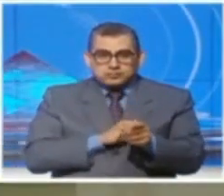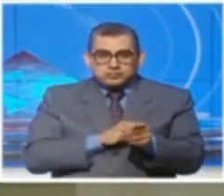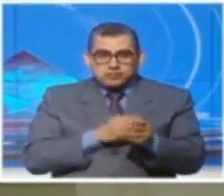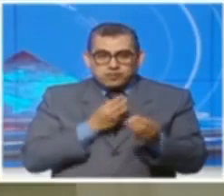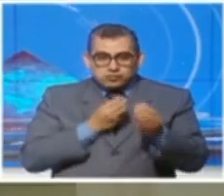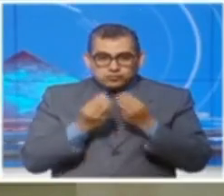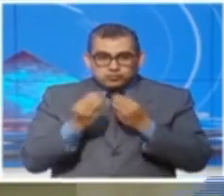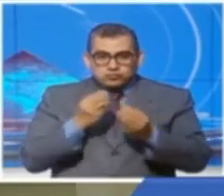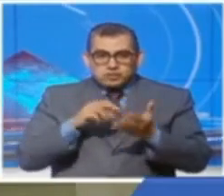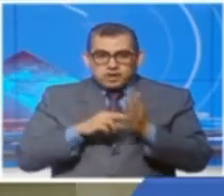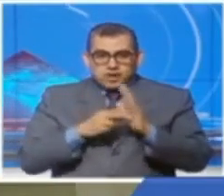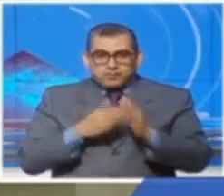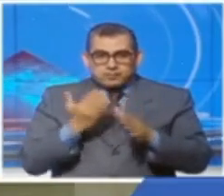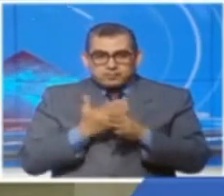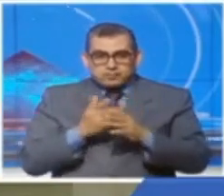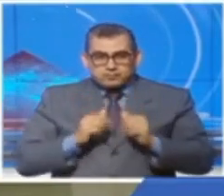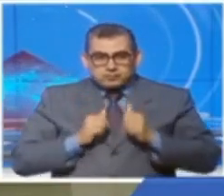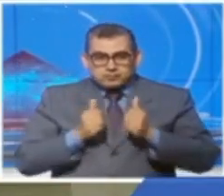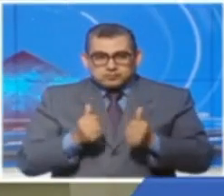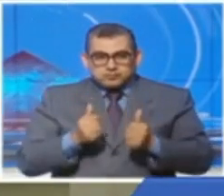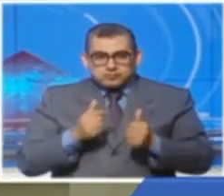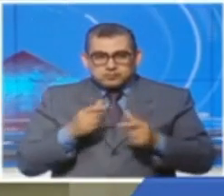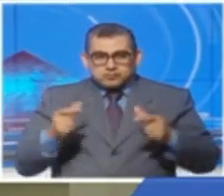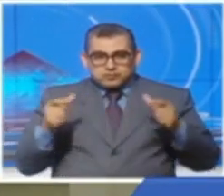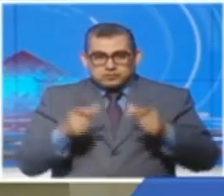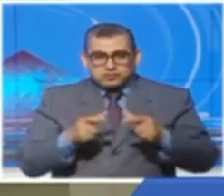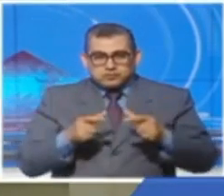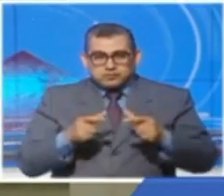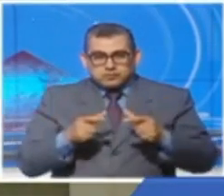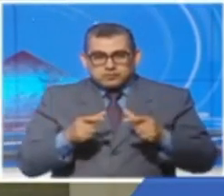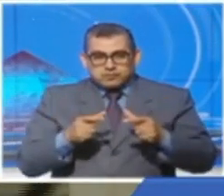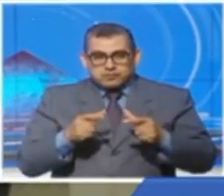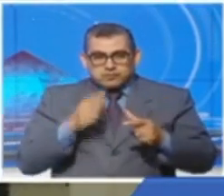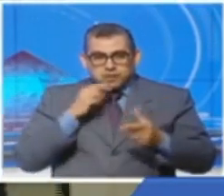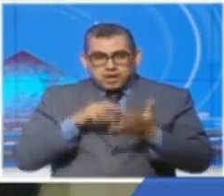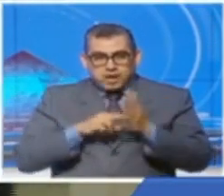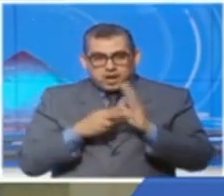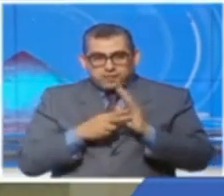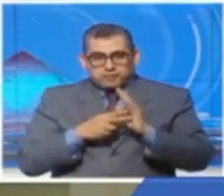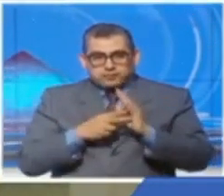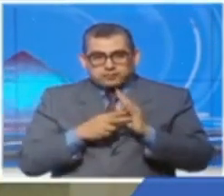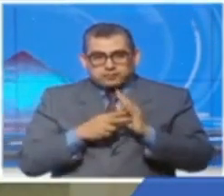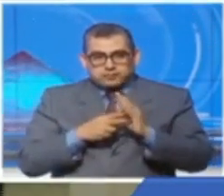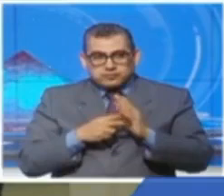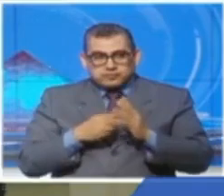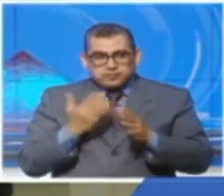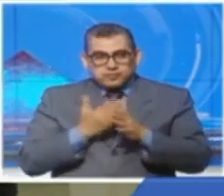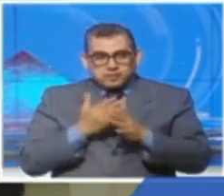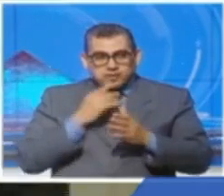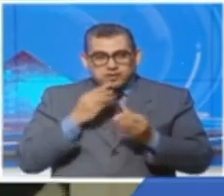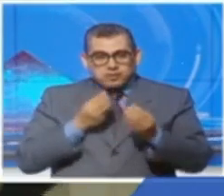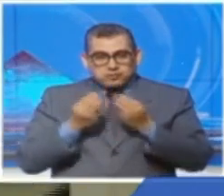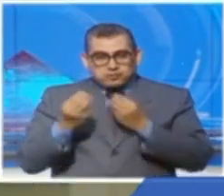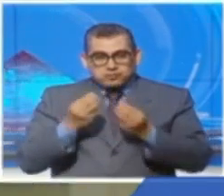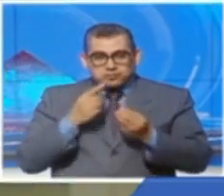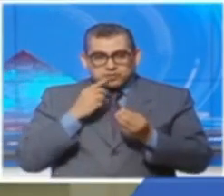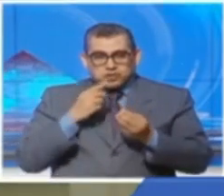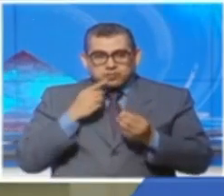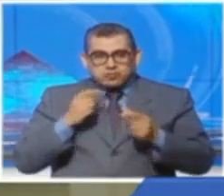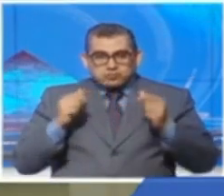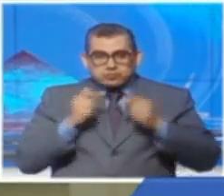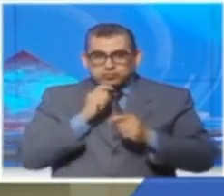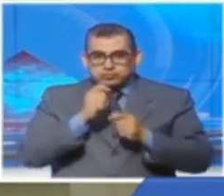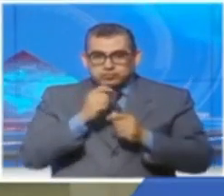بقى هيبقى مين الحضور ليه، بقى المشاركين المتحدثين، كيفية الحوار هيتم ازاي، كل الكلام ده هيبقى